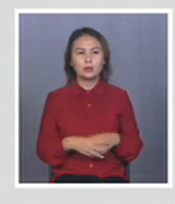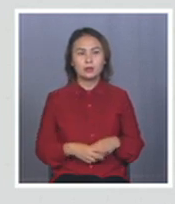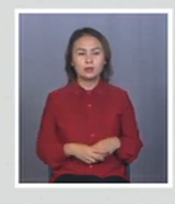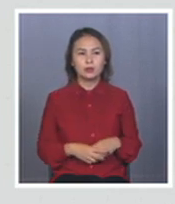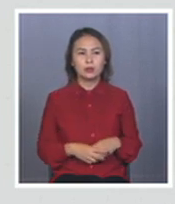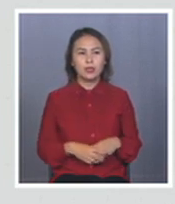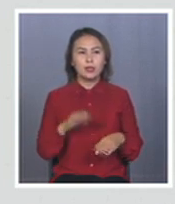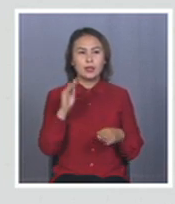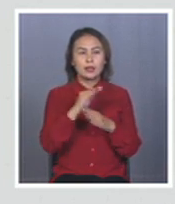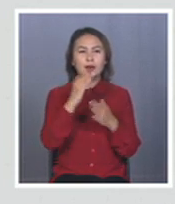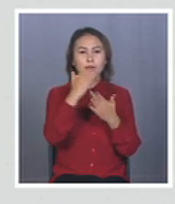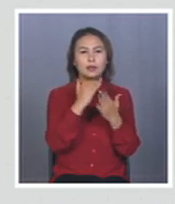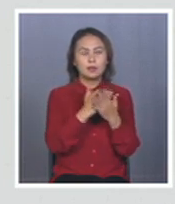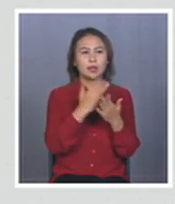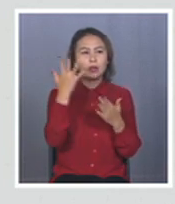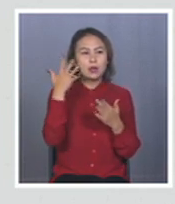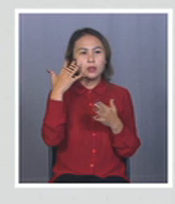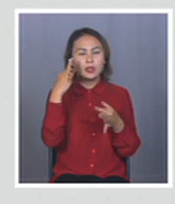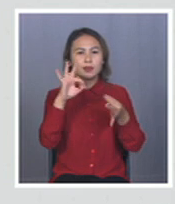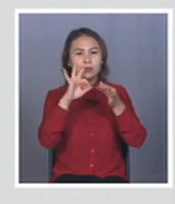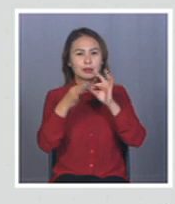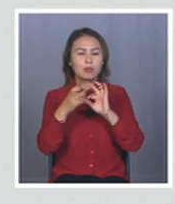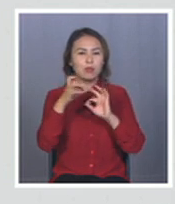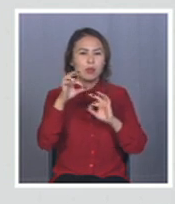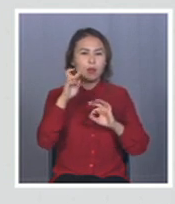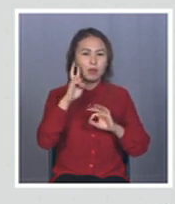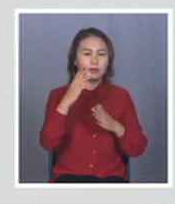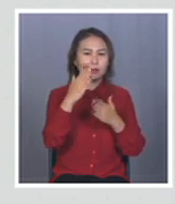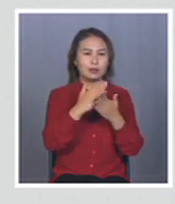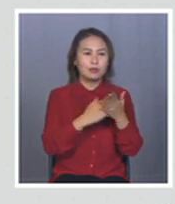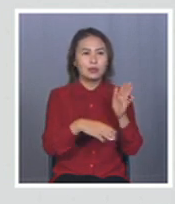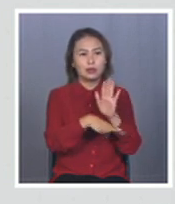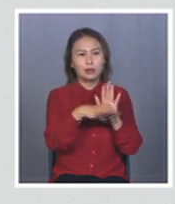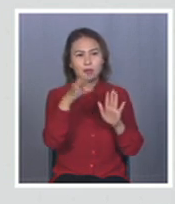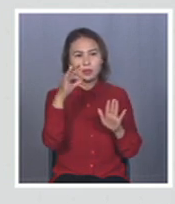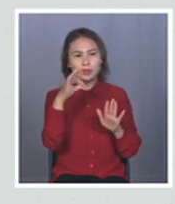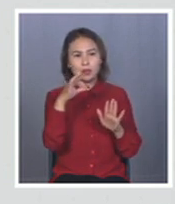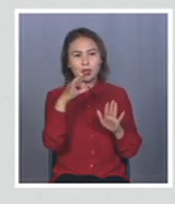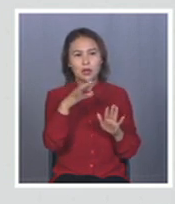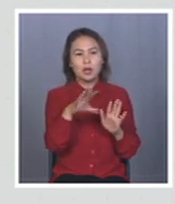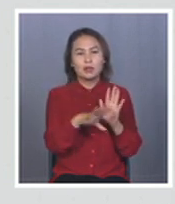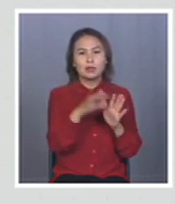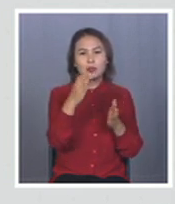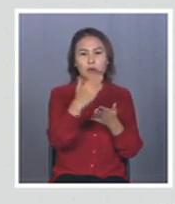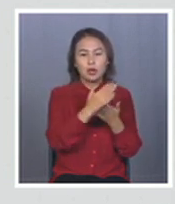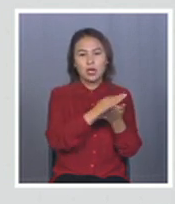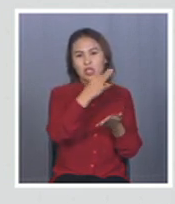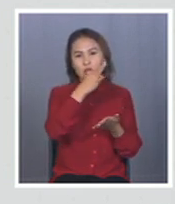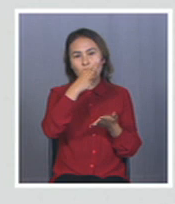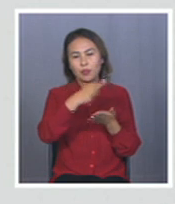Енді тізімге келейік. Деректер блогынан тізімді таңдаймыз. Тізім құрамына жауапты